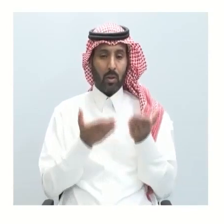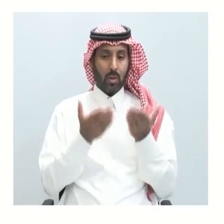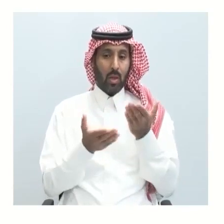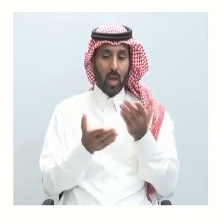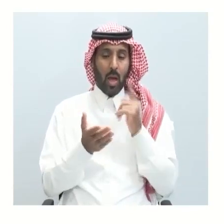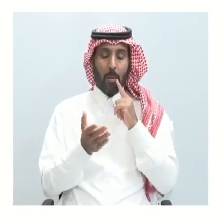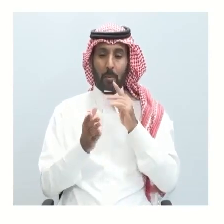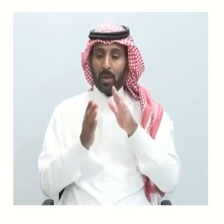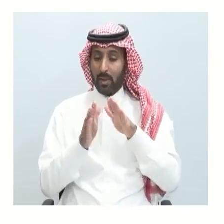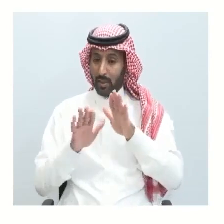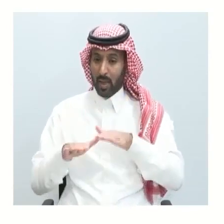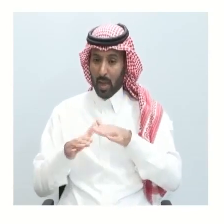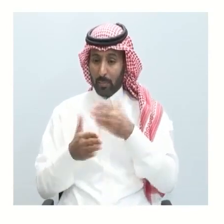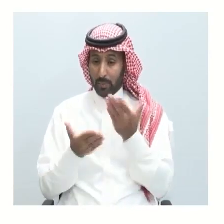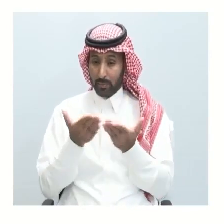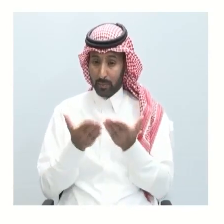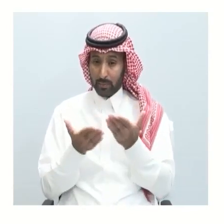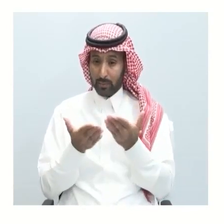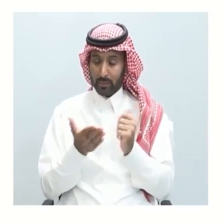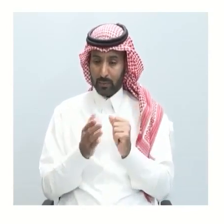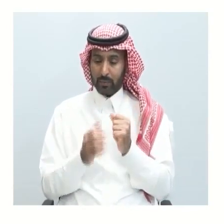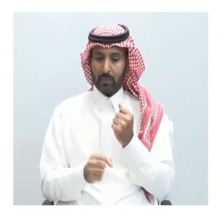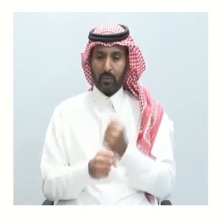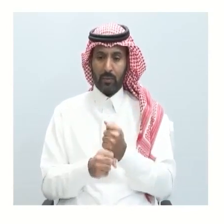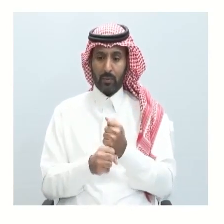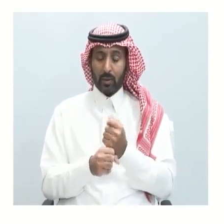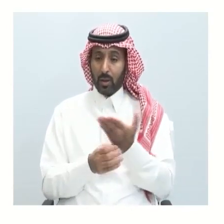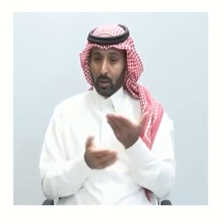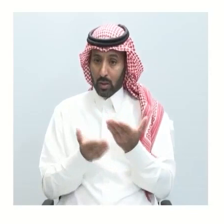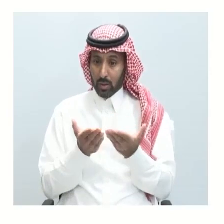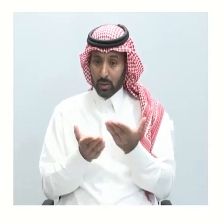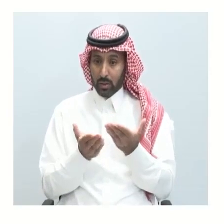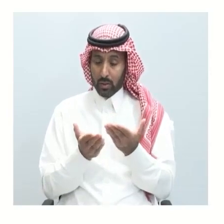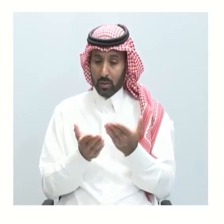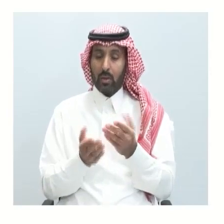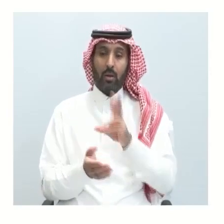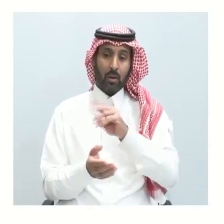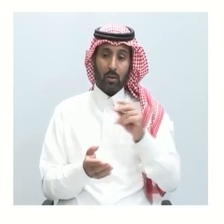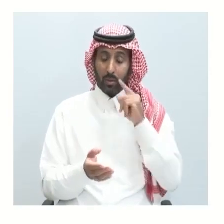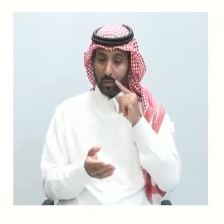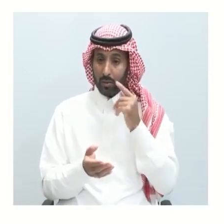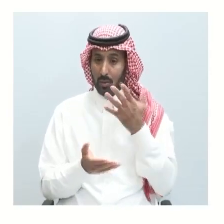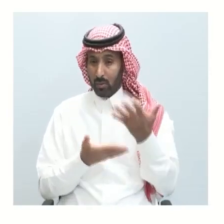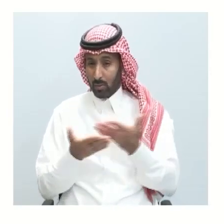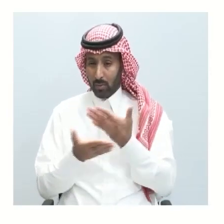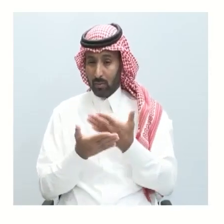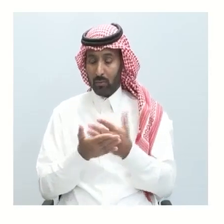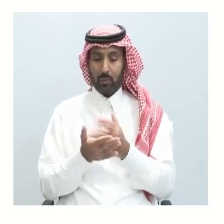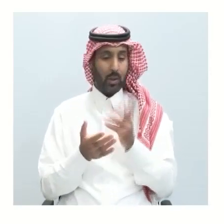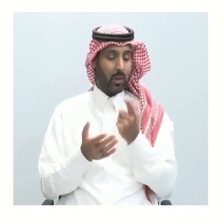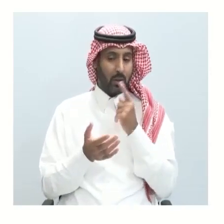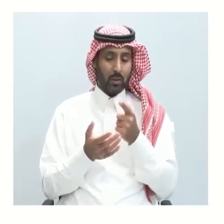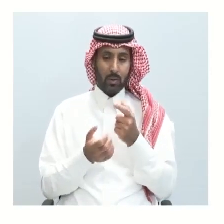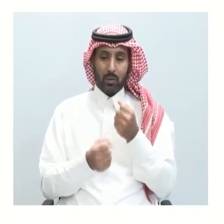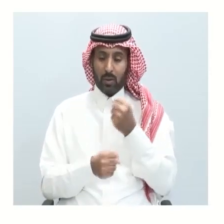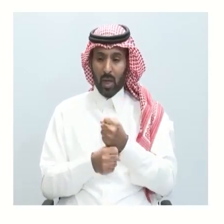الاتزان. وهذا التفاعل متجانس، لابد أن تحدد هل التفاعل متجانس أم غير متجانس. قلنا كيف؟ عن طريق